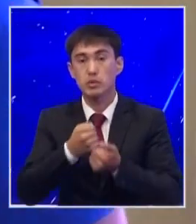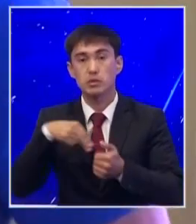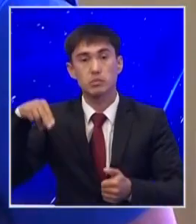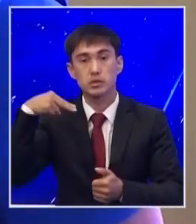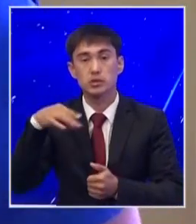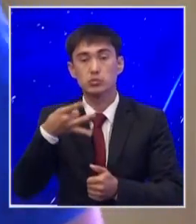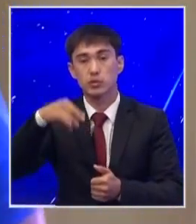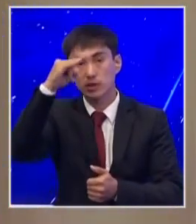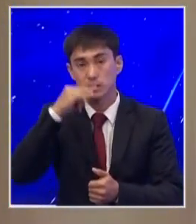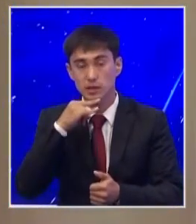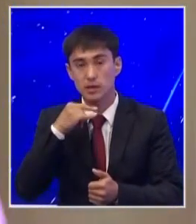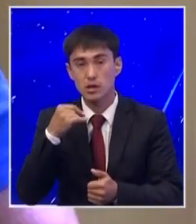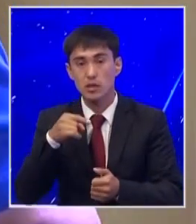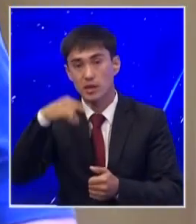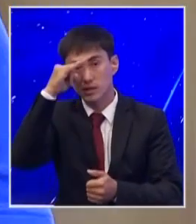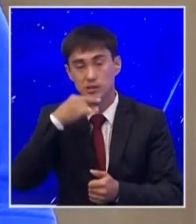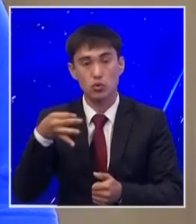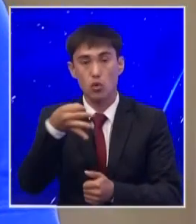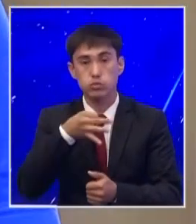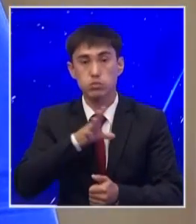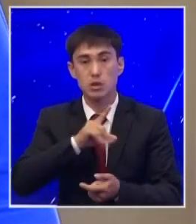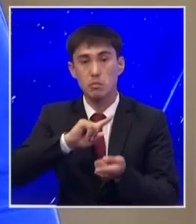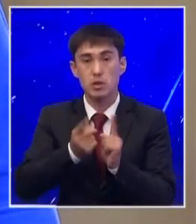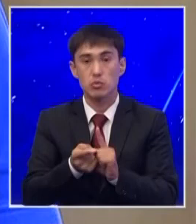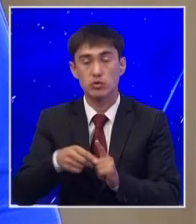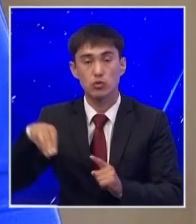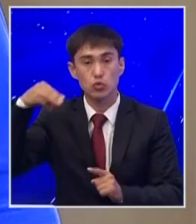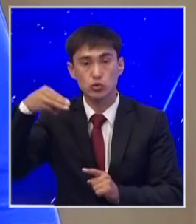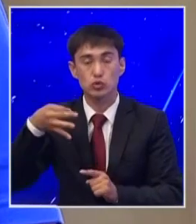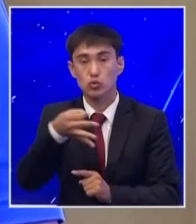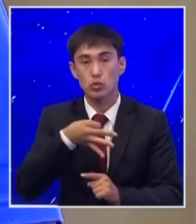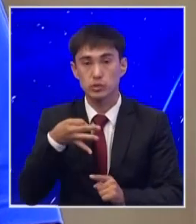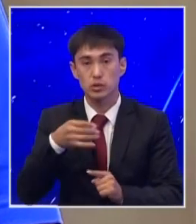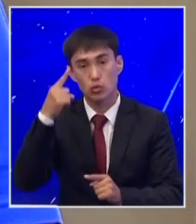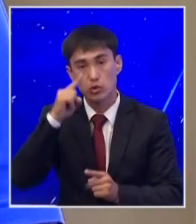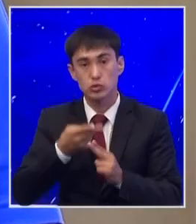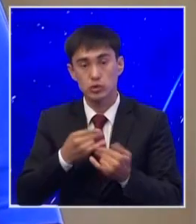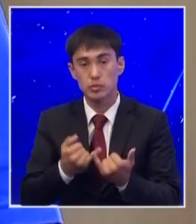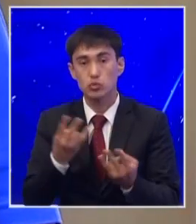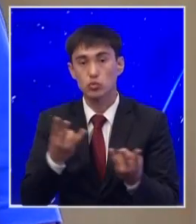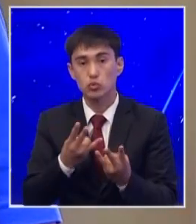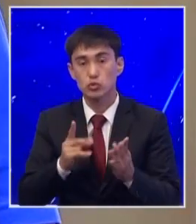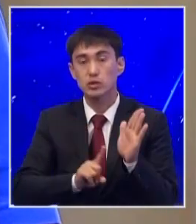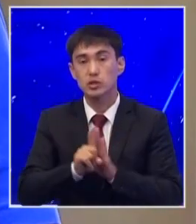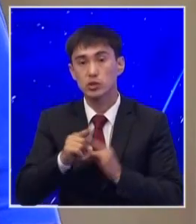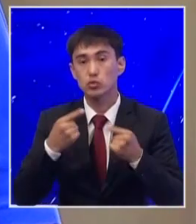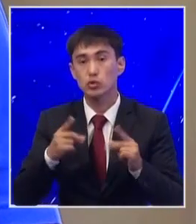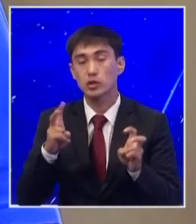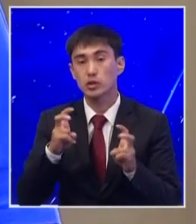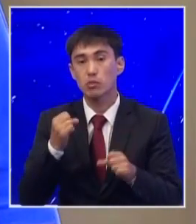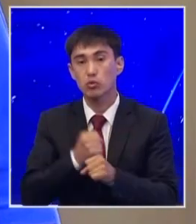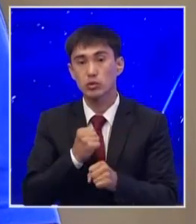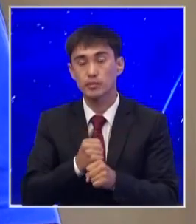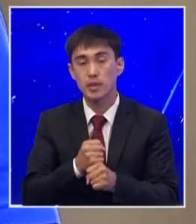президента Республики Казахстан Южно-Казахстанская область была переименована в Туркестанскую область. Я думаю, что теперь нужно начать и другие аналогичные